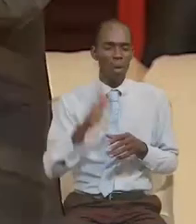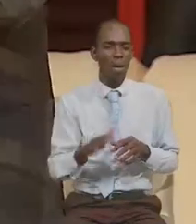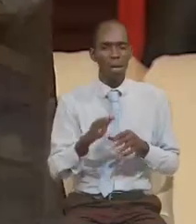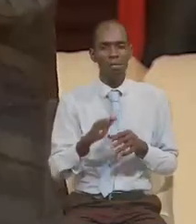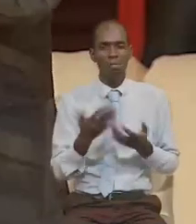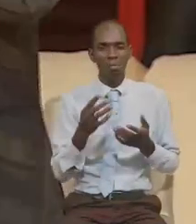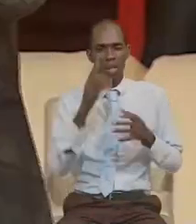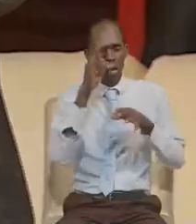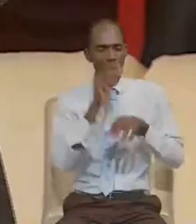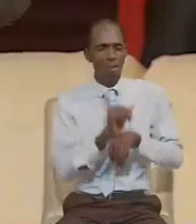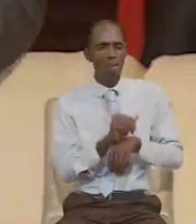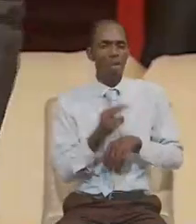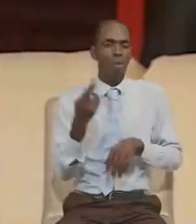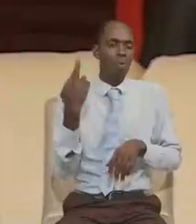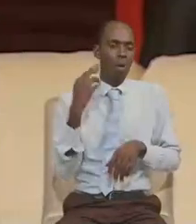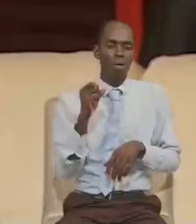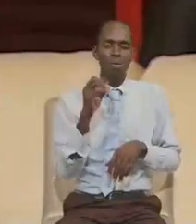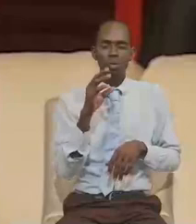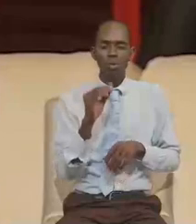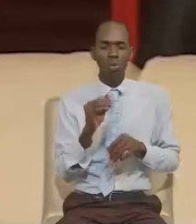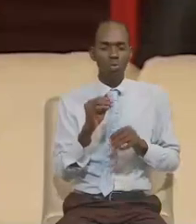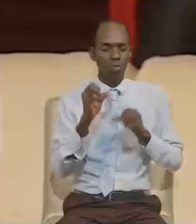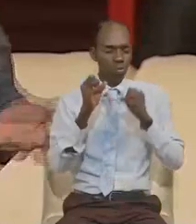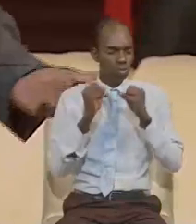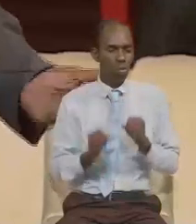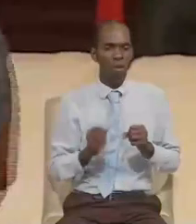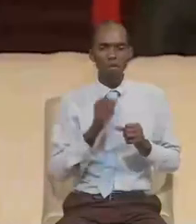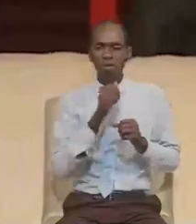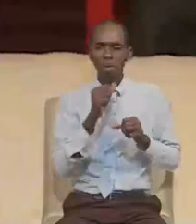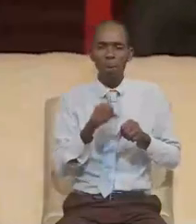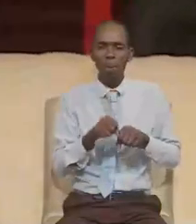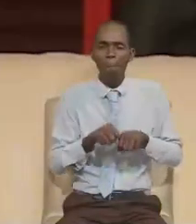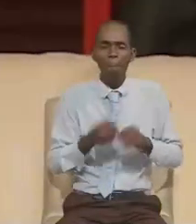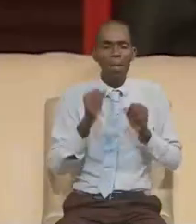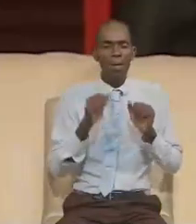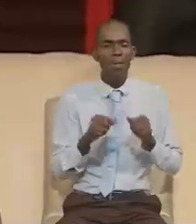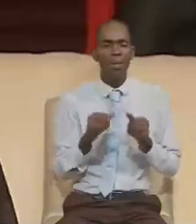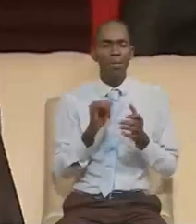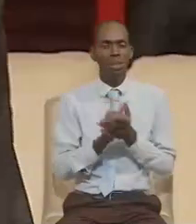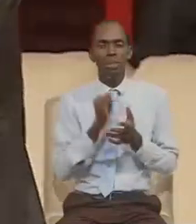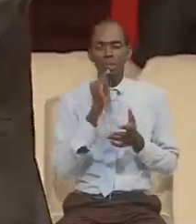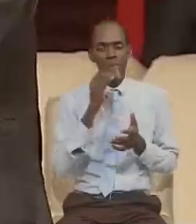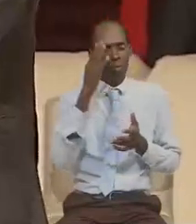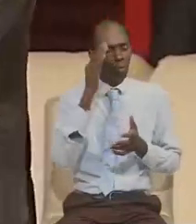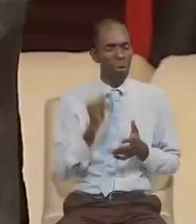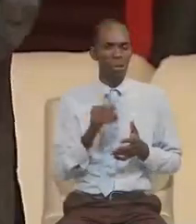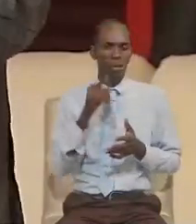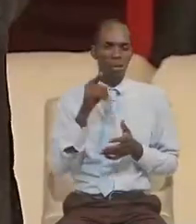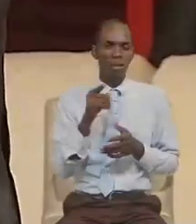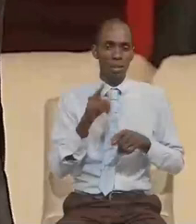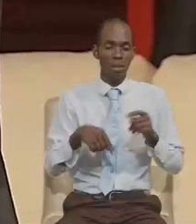si fortes. Et on ne peut les briser. C'est pourquoi je ne peux pas tenir. Il dit, ma